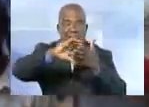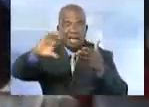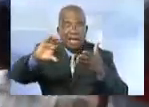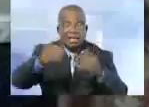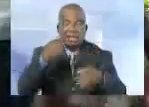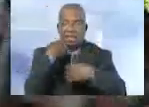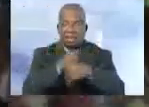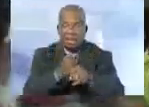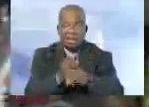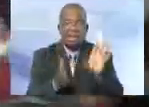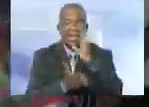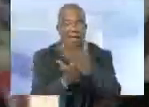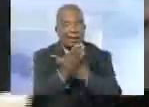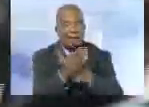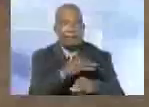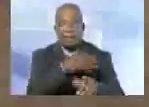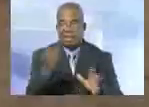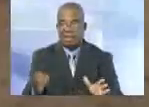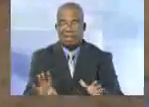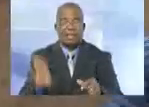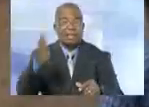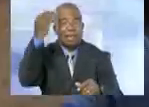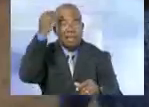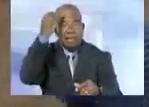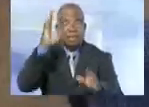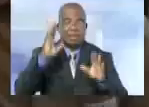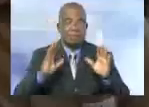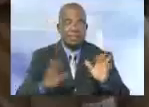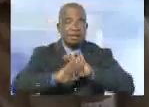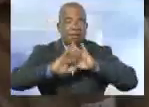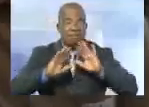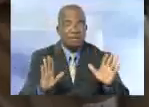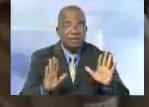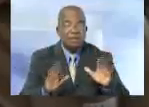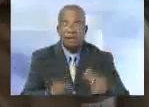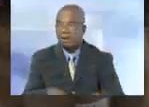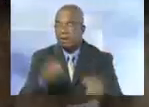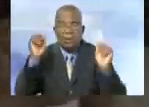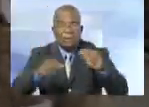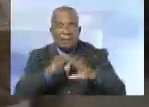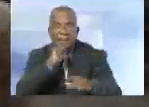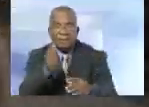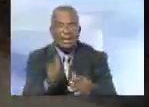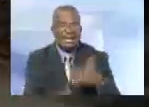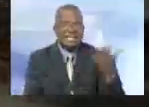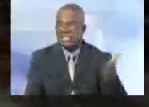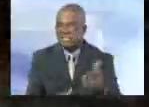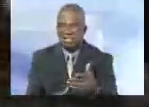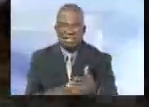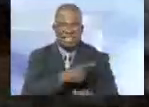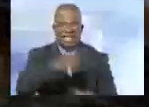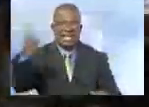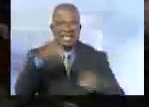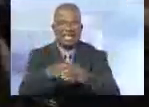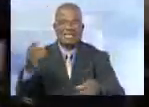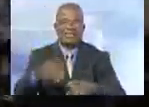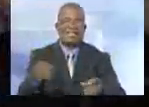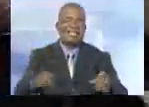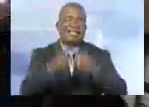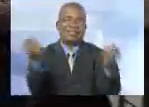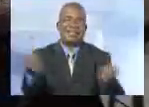de maîtriser le mouvement migratoire de la population scolaire, de lutter contre la fraude sur l'identité à l'école, de retracer